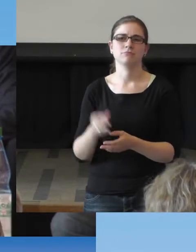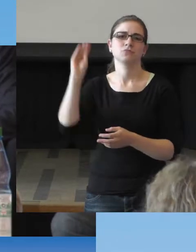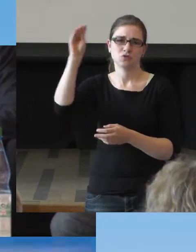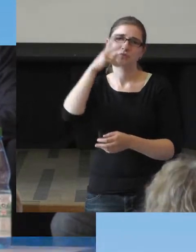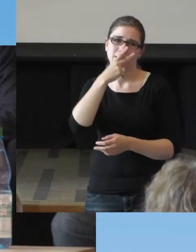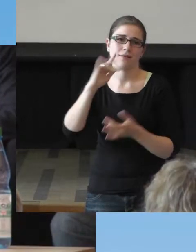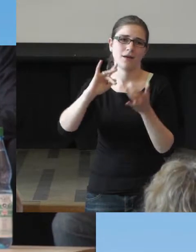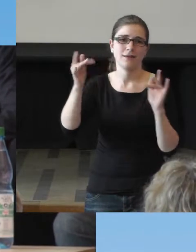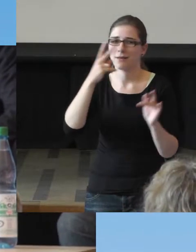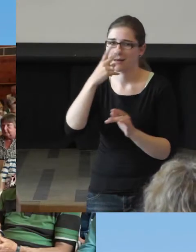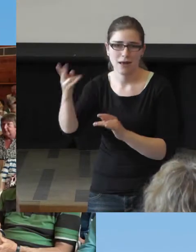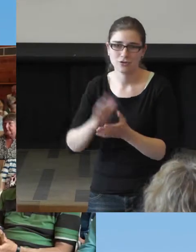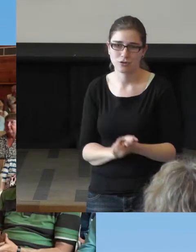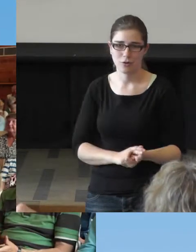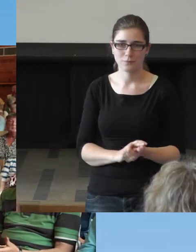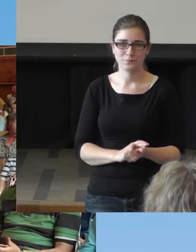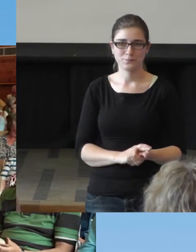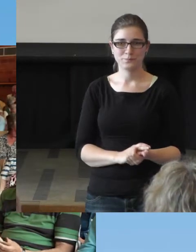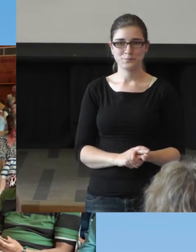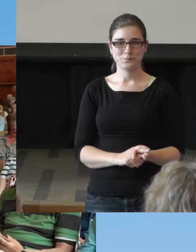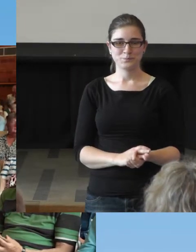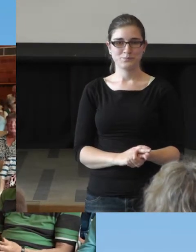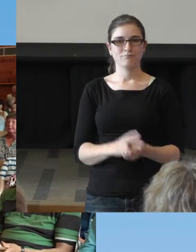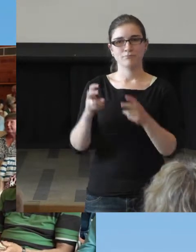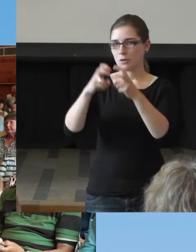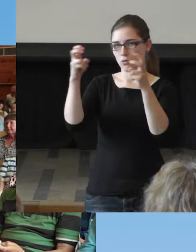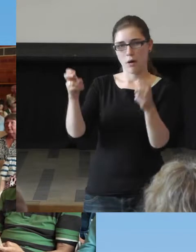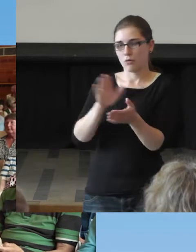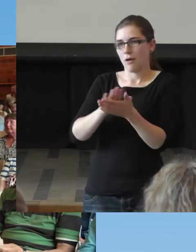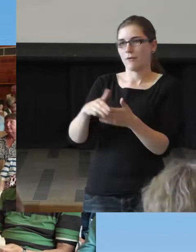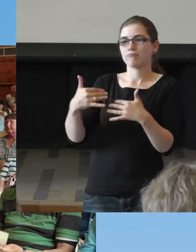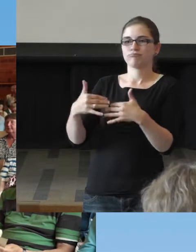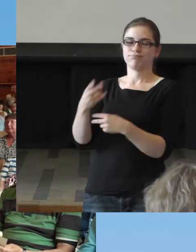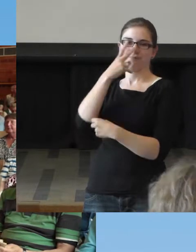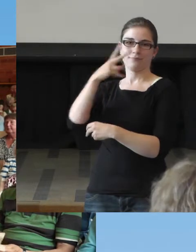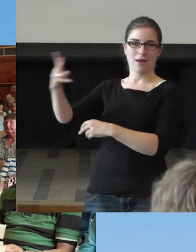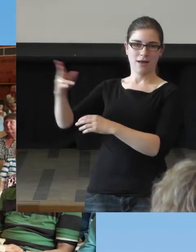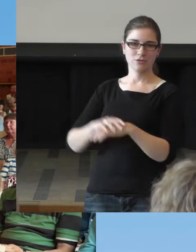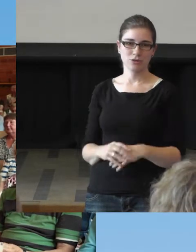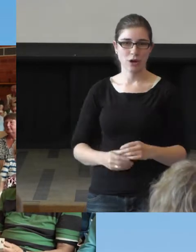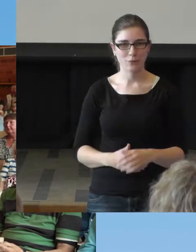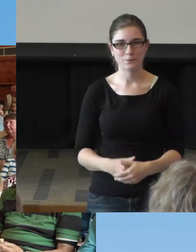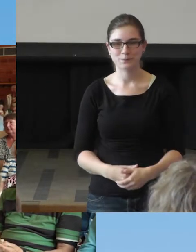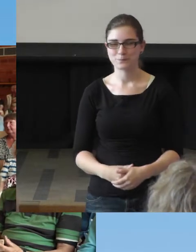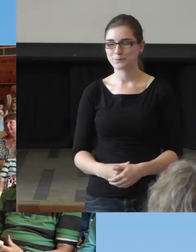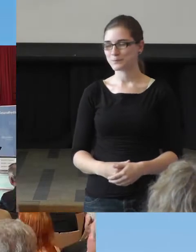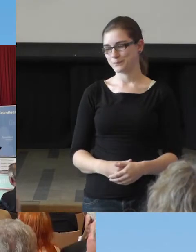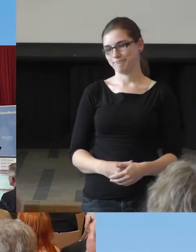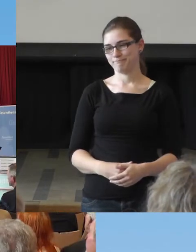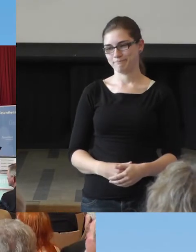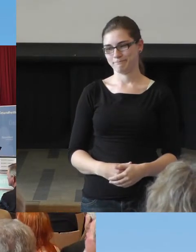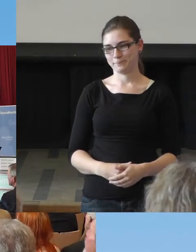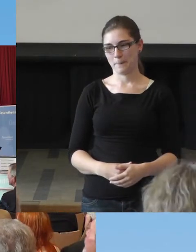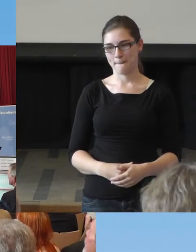wenn Sie mögen, auch zu Hause diese Veranstaltung heute, die aufgezeichnet wird,